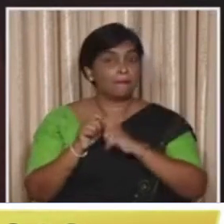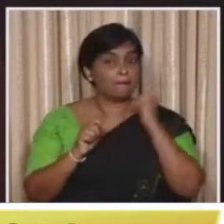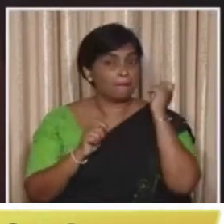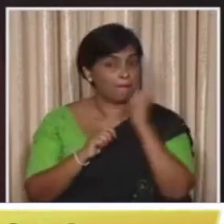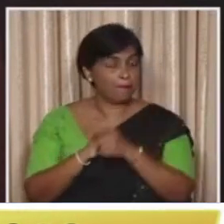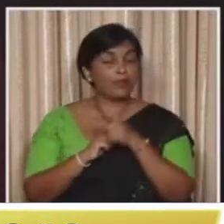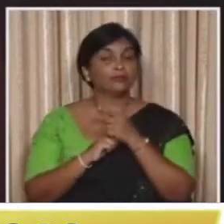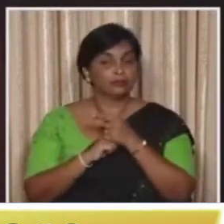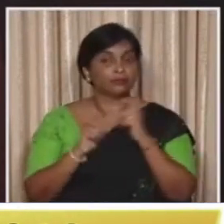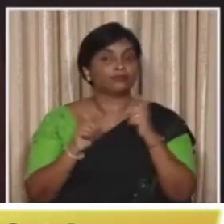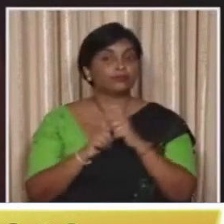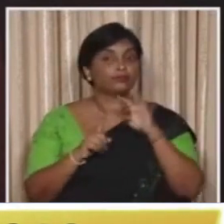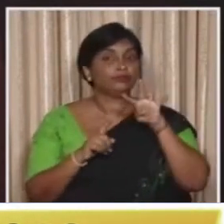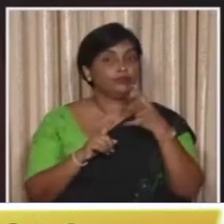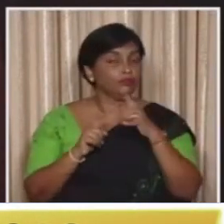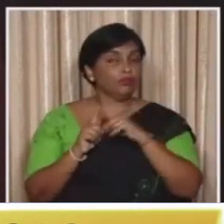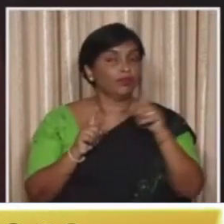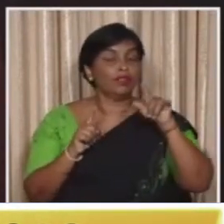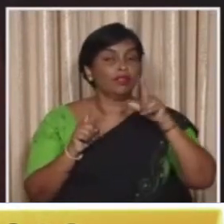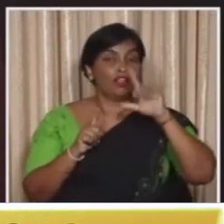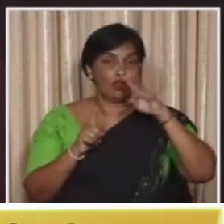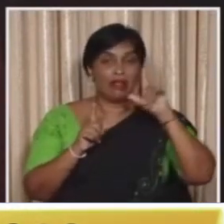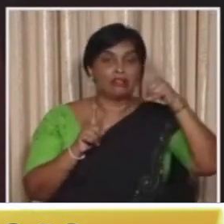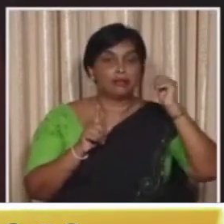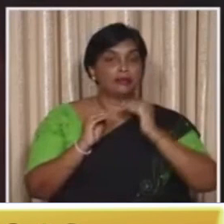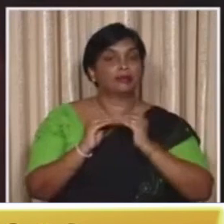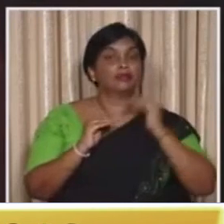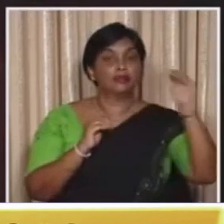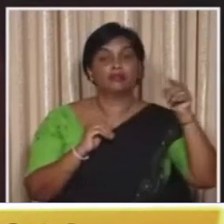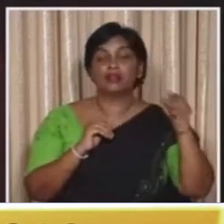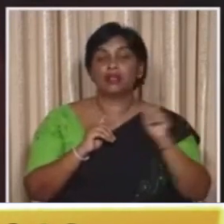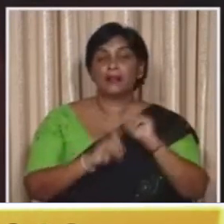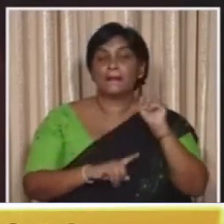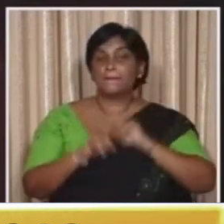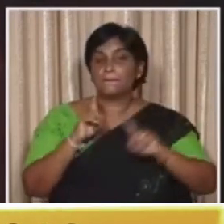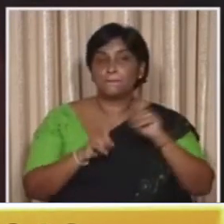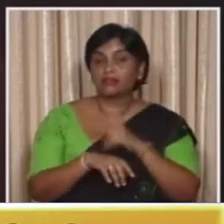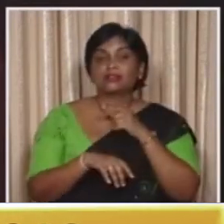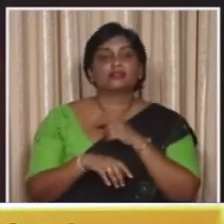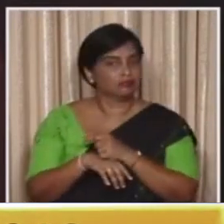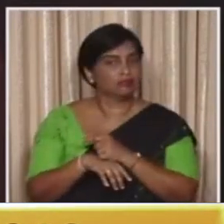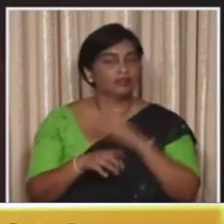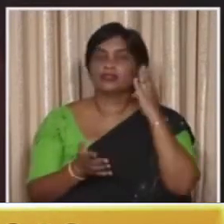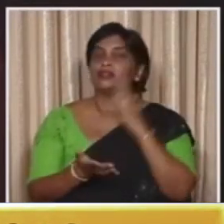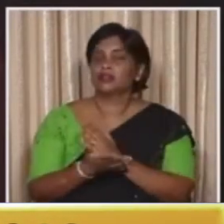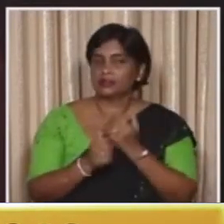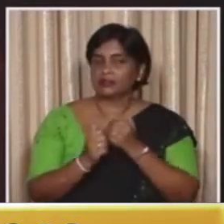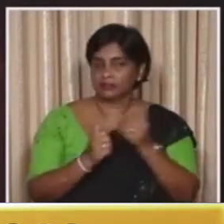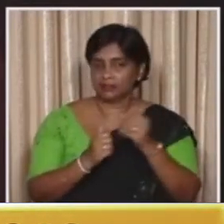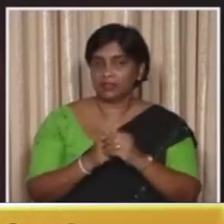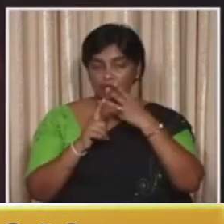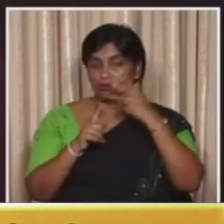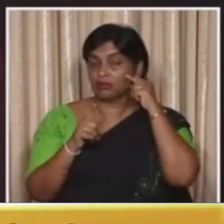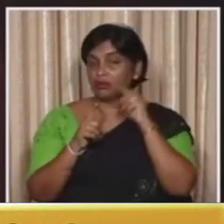පර්ඩියම් එක මේගොල්ලෝ ඩොලර් 400 ඉඳලා 750 දක්වා වැඩි කරගෙන තියෙනවා. ඒක මේ පාර්ලිමේන්තුවේ හෙළිදරව්වයි කියලා මේක කරන්න කටයුතු කරලා තියෙනවා.